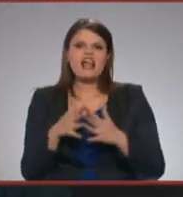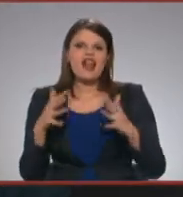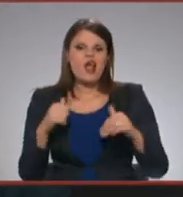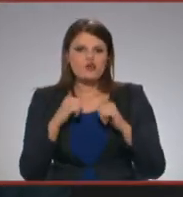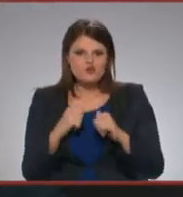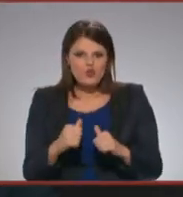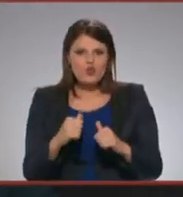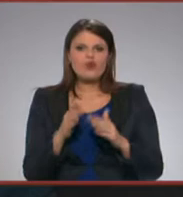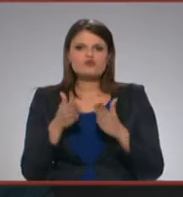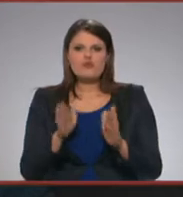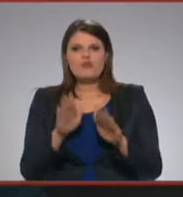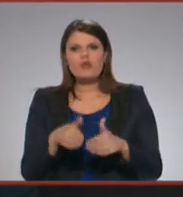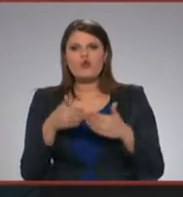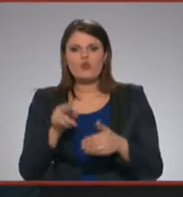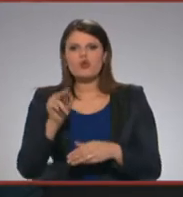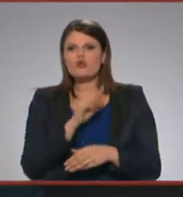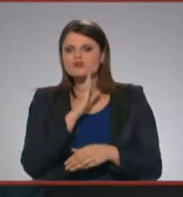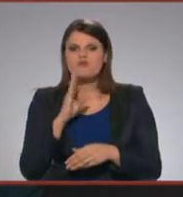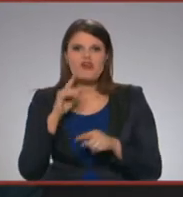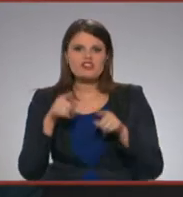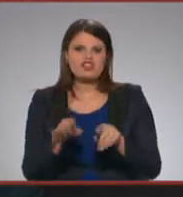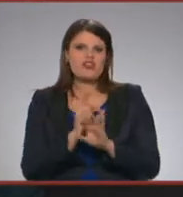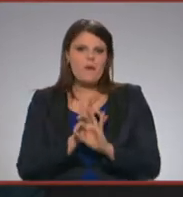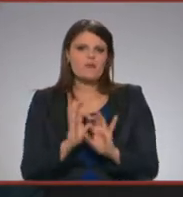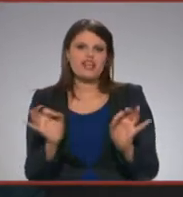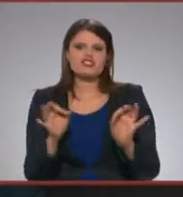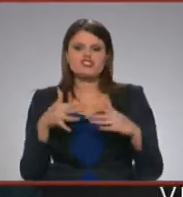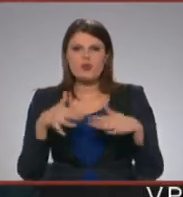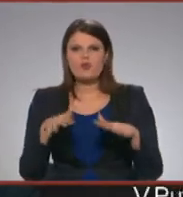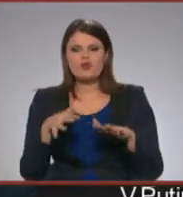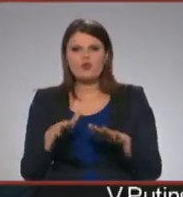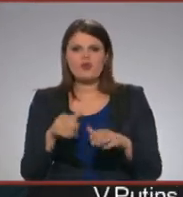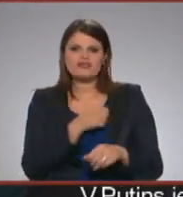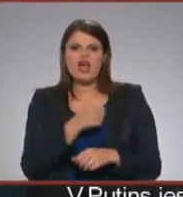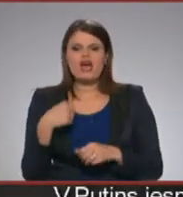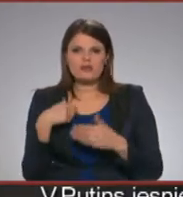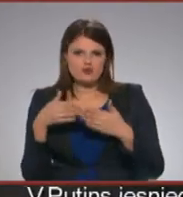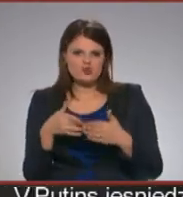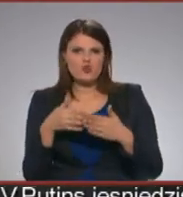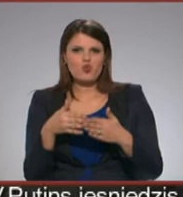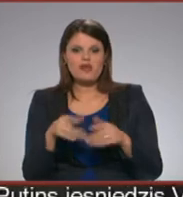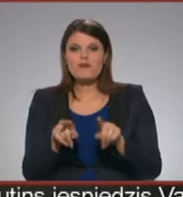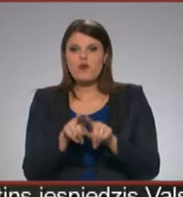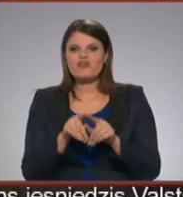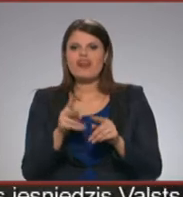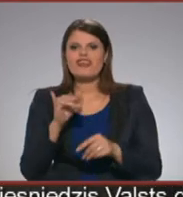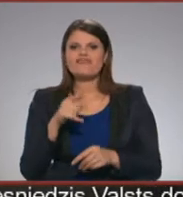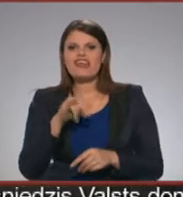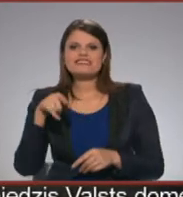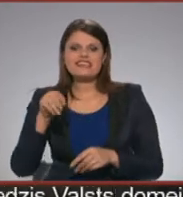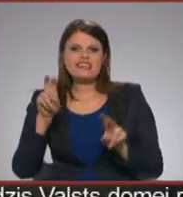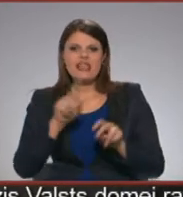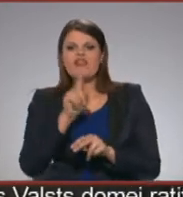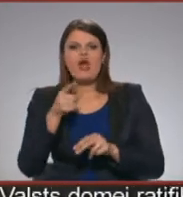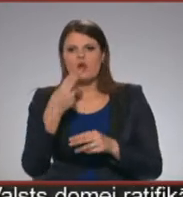gods būt par kuģa krustmāti šādam brīnišķīgam jūras spēku patruļkuģim. Kaut arī Viesīte atrodas tālu no jūras,